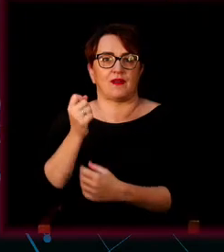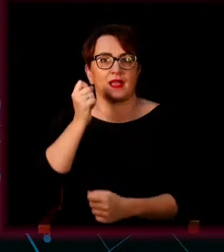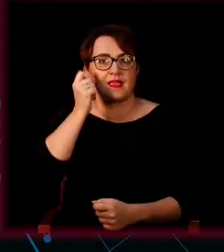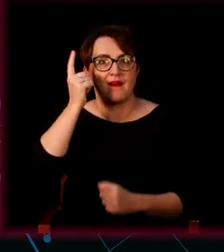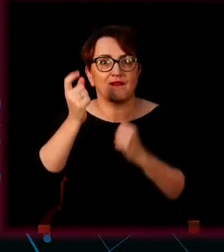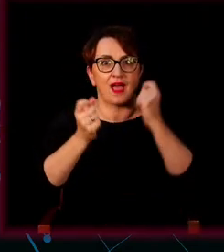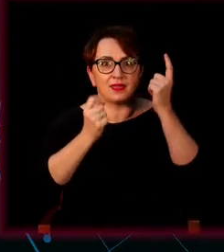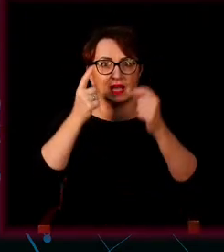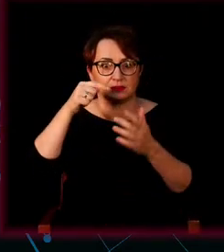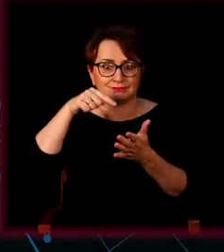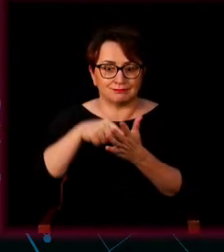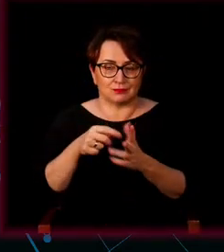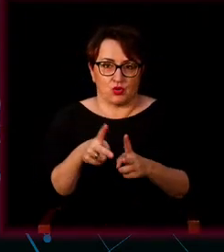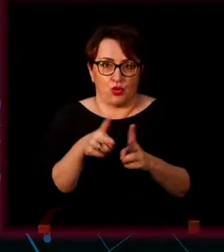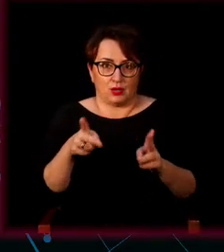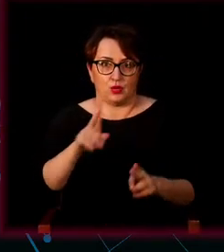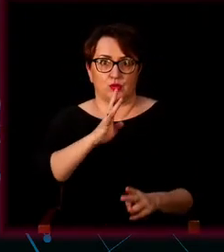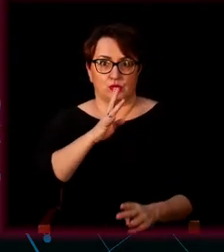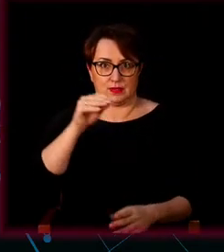Stanach Zjednoczonych.